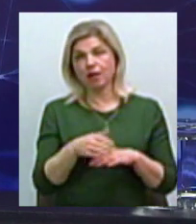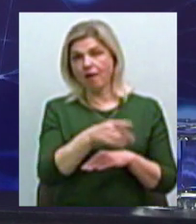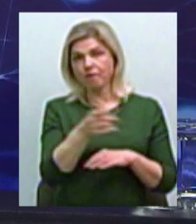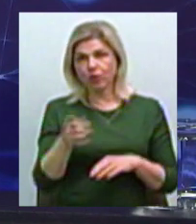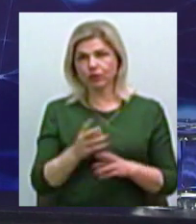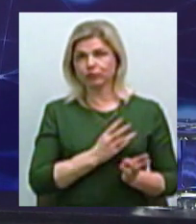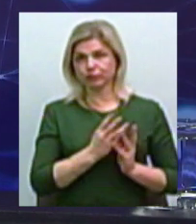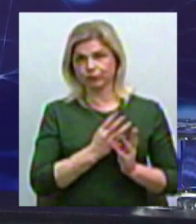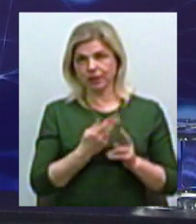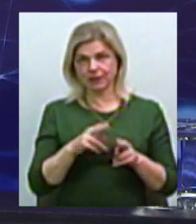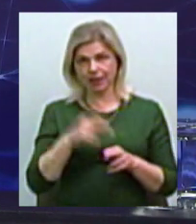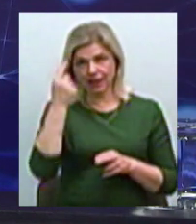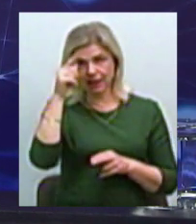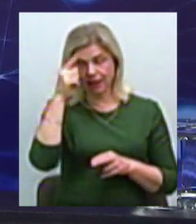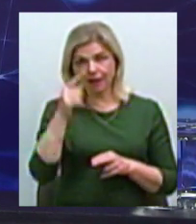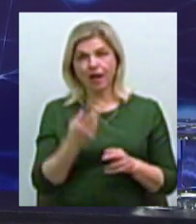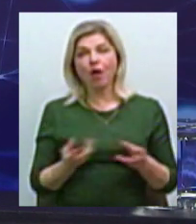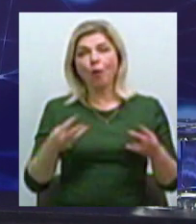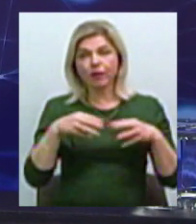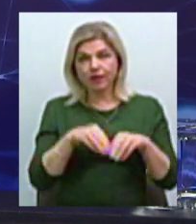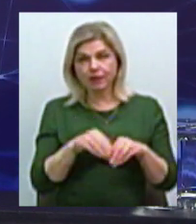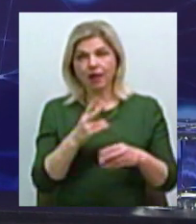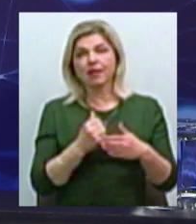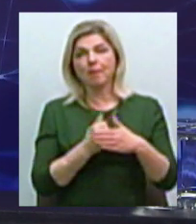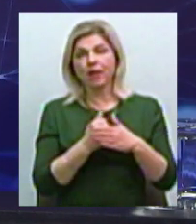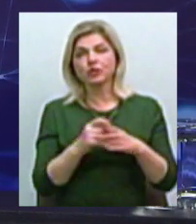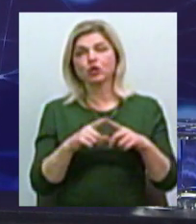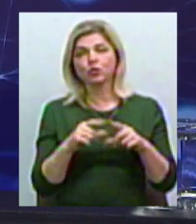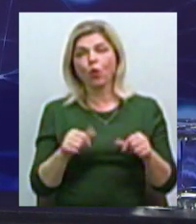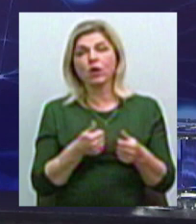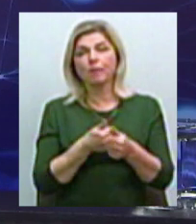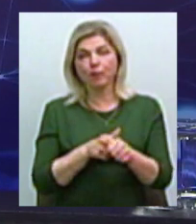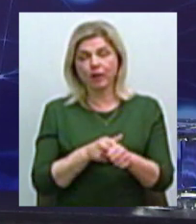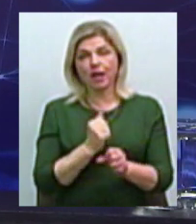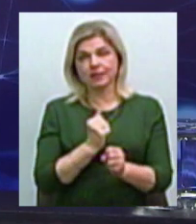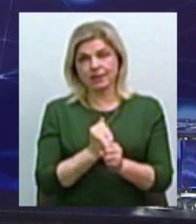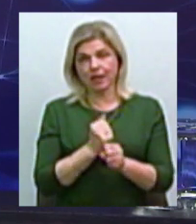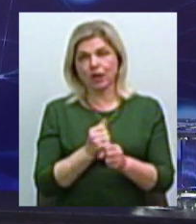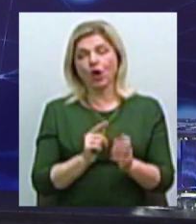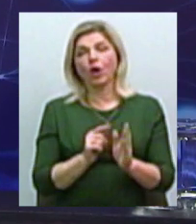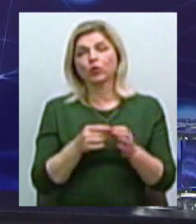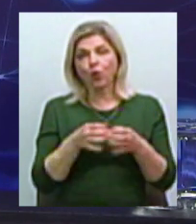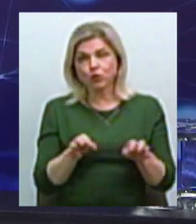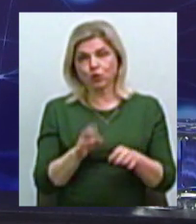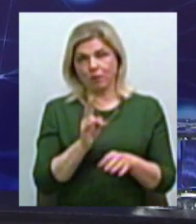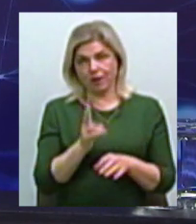і тому ми це об'єднали, і на базі цих шкільних бібліотек ми зробили не тільки просто доступ до інформації, а ще й